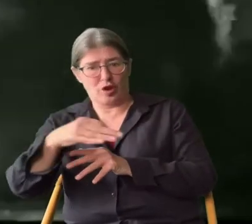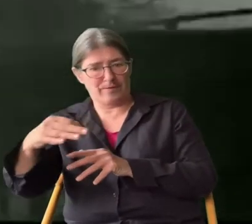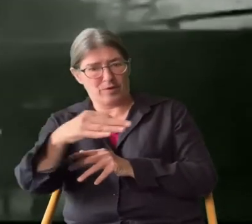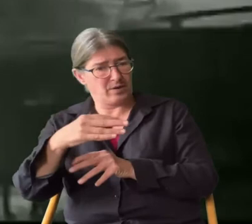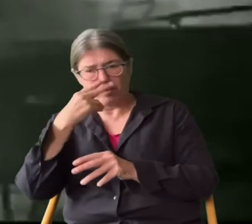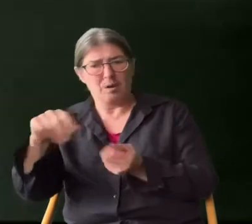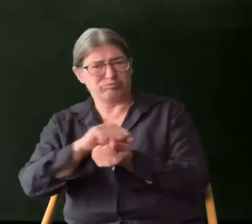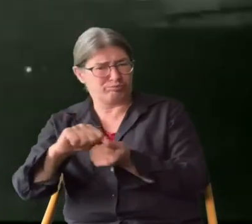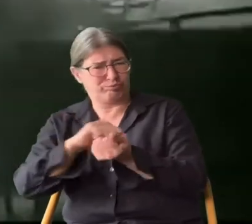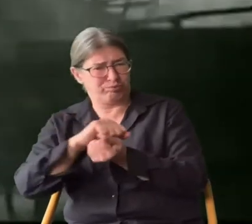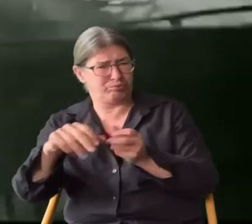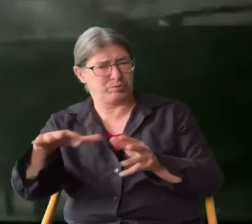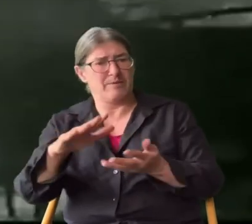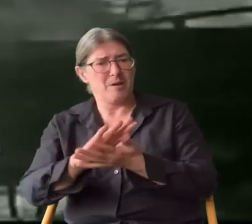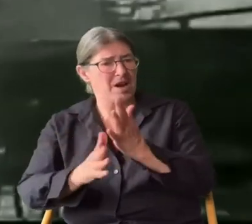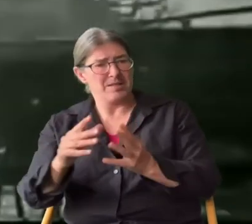Verbrannte Erde,